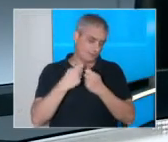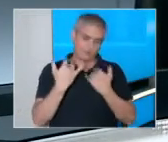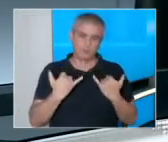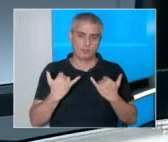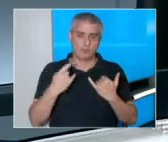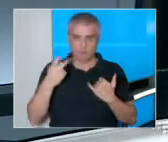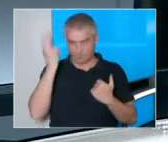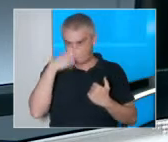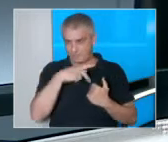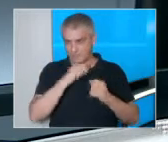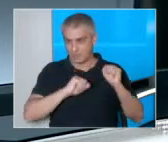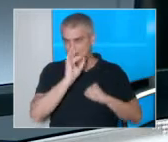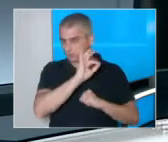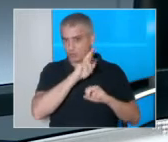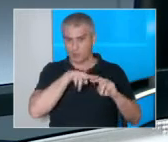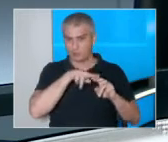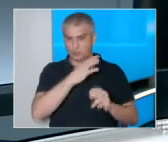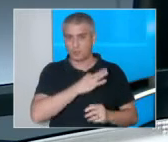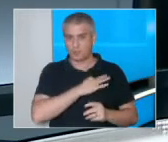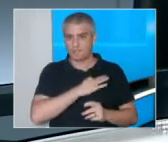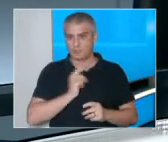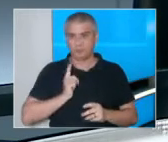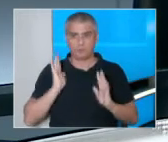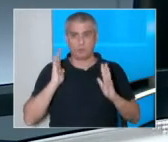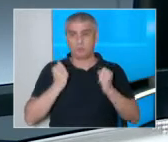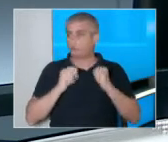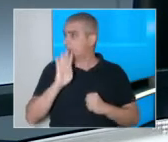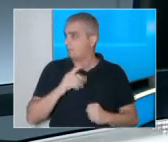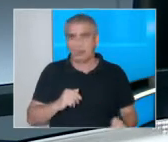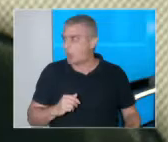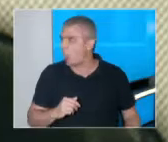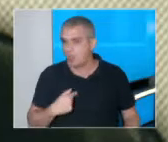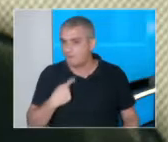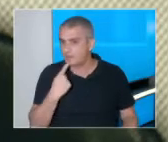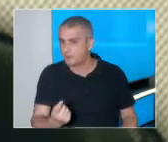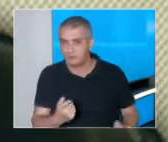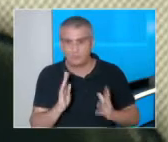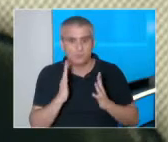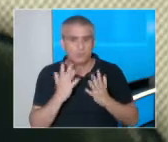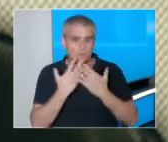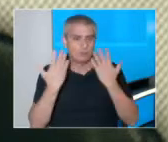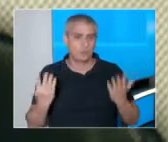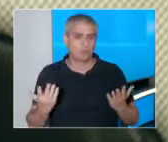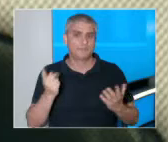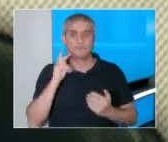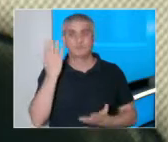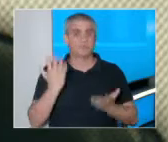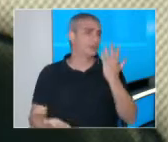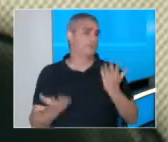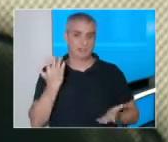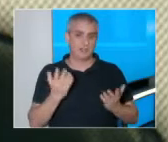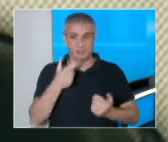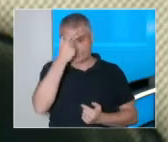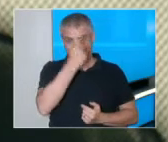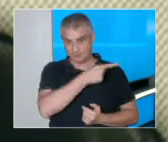היום, אתה מבין את ההתנהלות שלו אחרי שהוא נפגע אישית כל כך קשה מנתניהו? לא, אני גם אמרתי את זה בצורה מאוד ברורה. תראה, יש הבדל בין